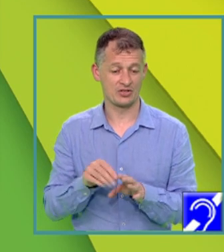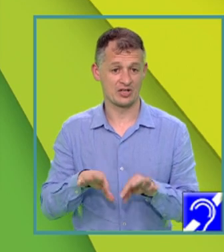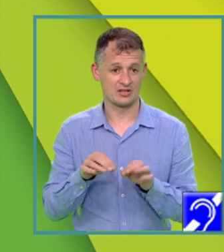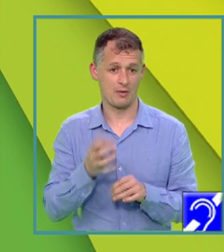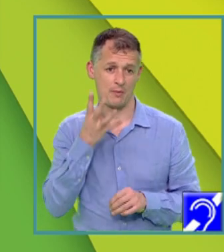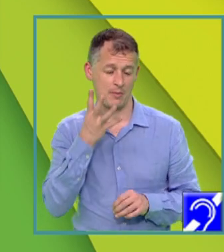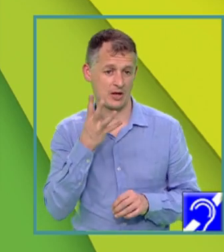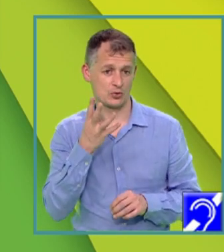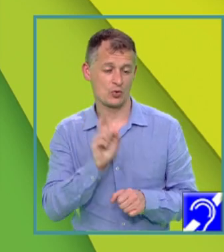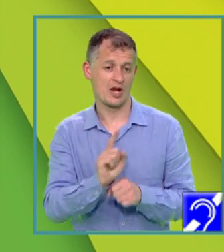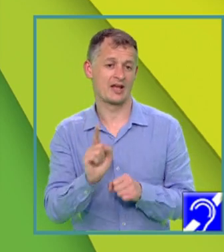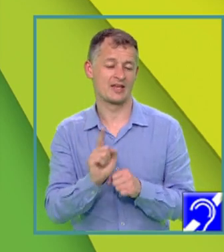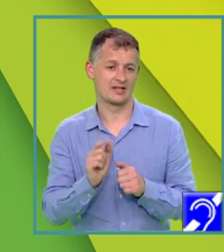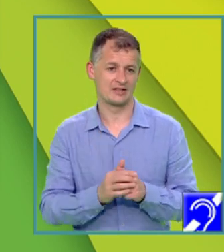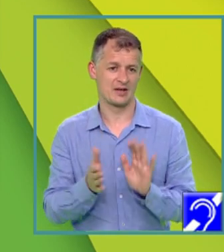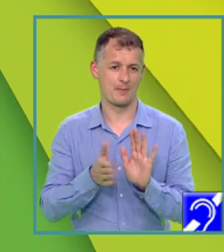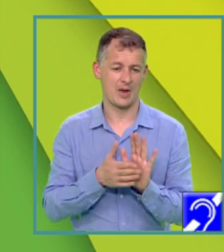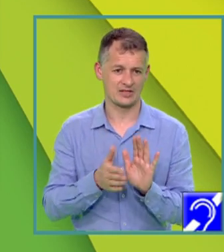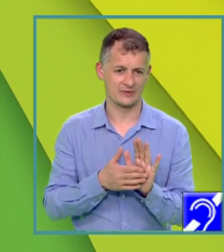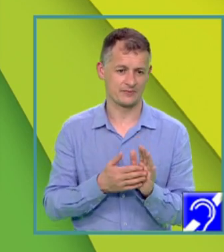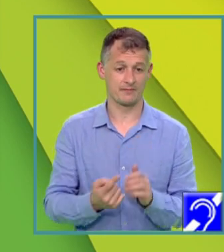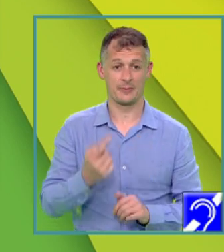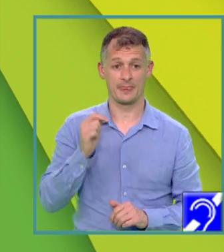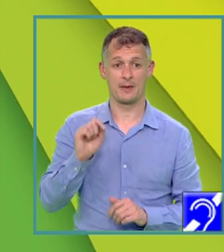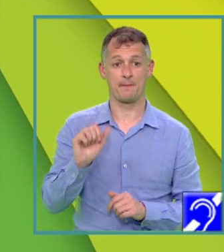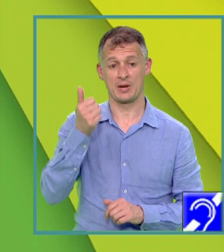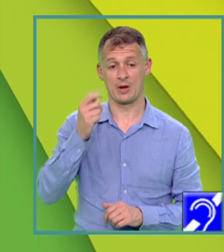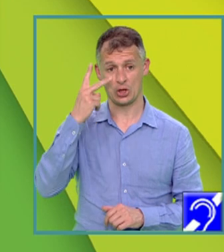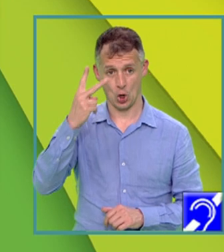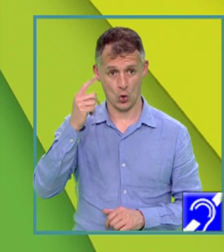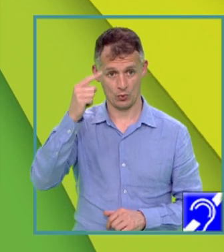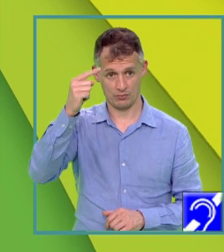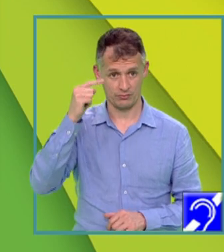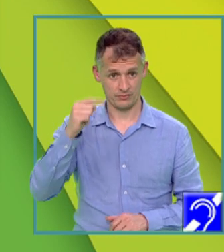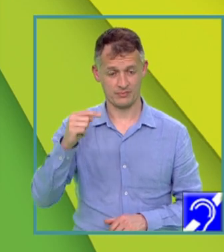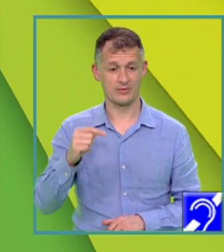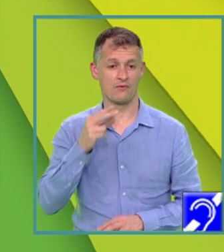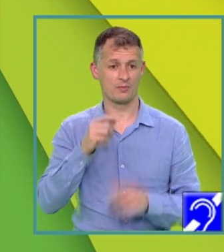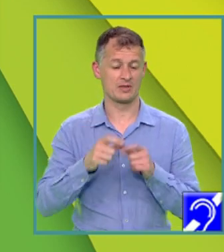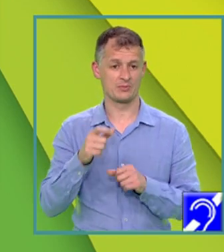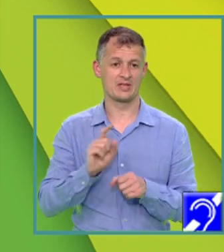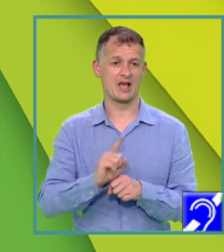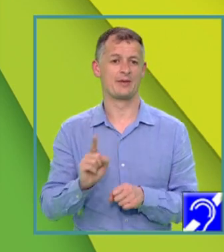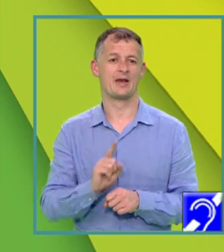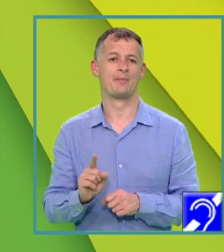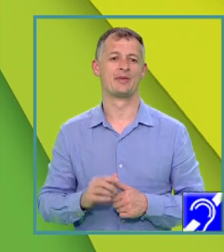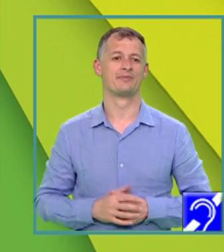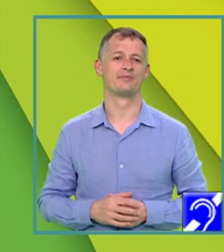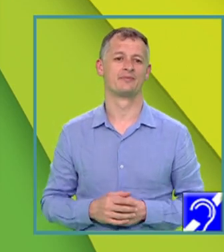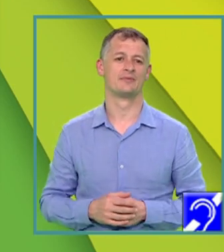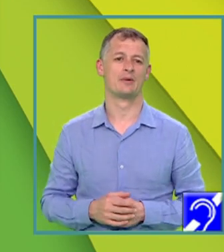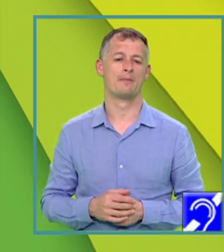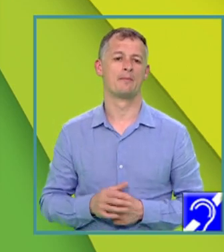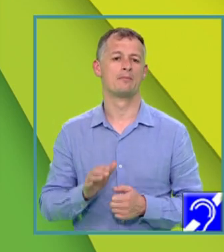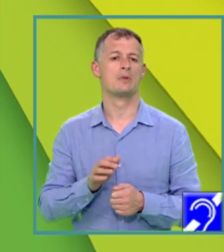patru caracteristici de bază. Primele două fac referire într-o oarecare măsură la elementele